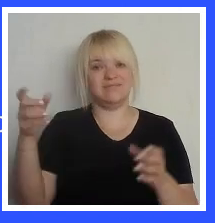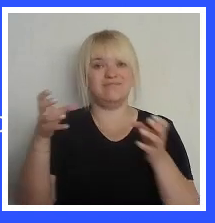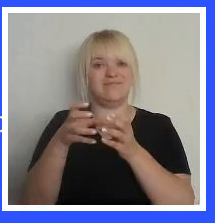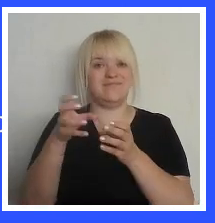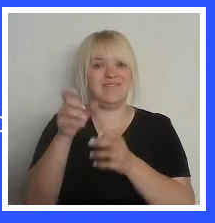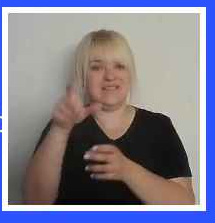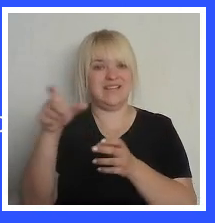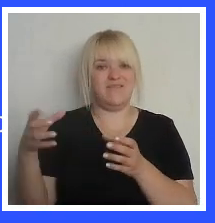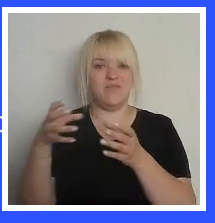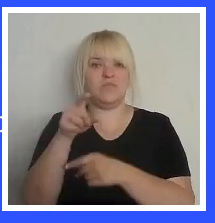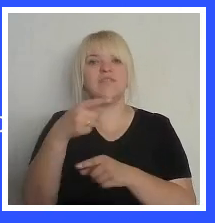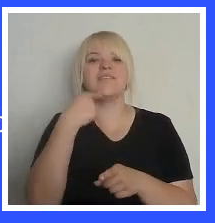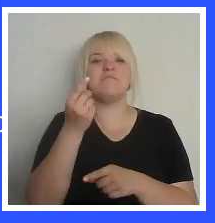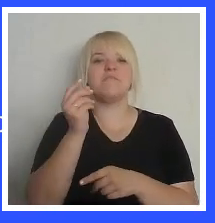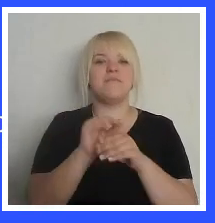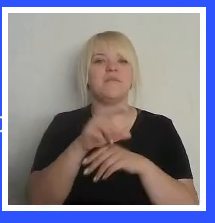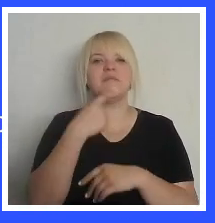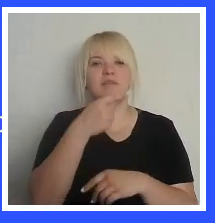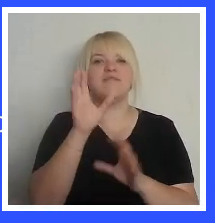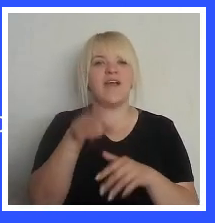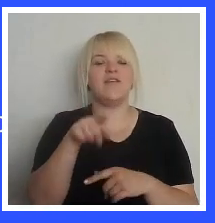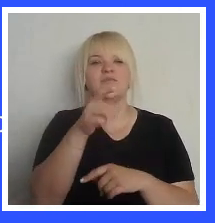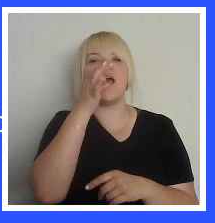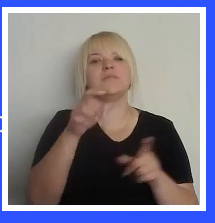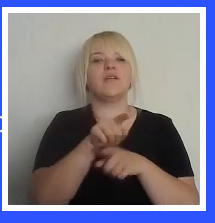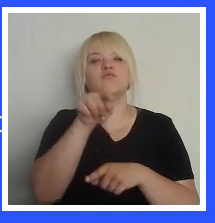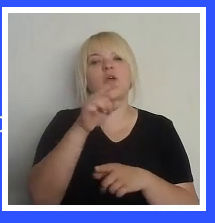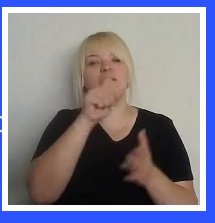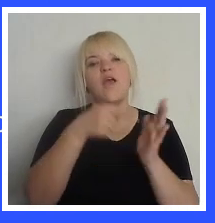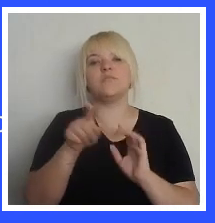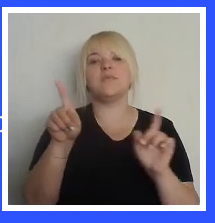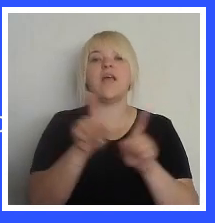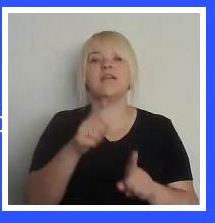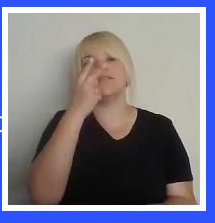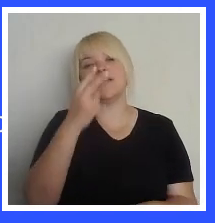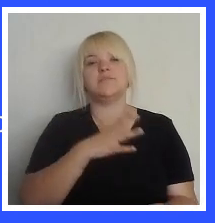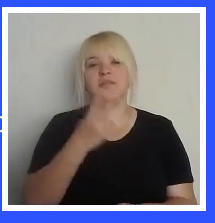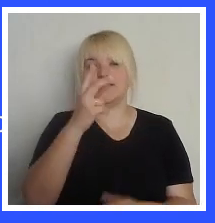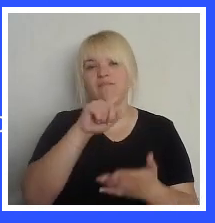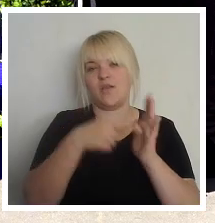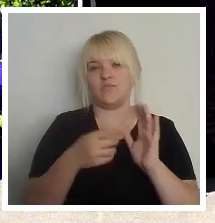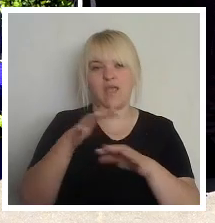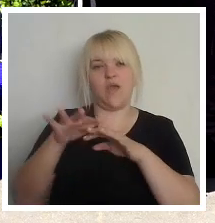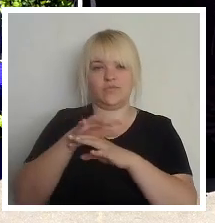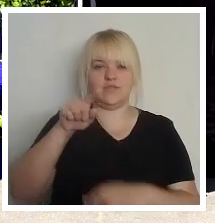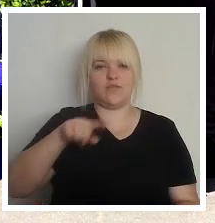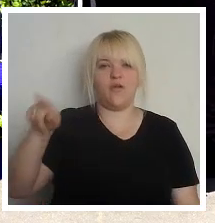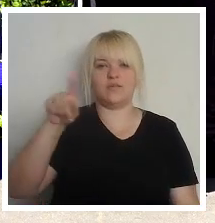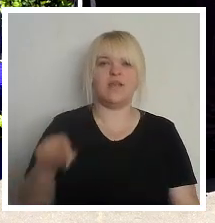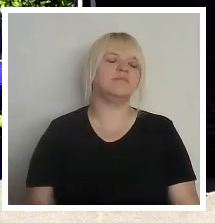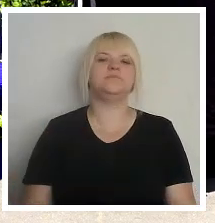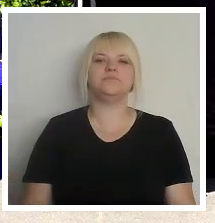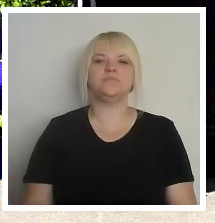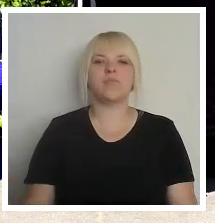ja tu gribēji teikt repliku, tu vari pateikt to un atbildu šo jautājumu, bet es redzēju divus jautājumus auditorijā. Jā, nu,